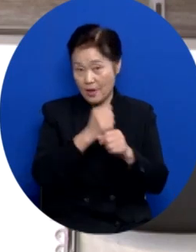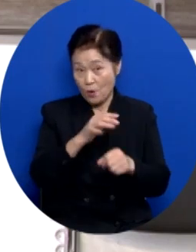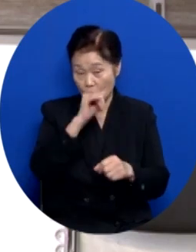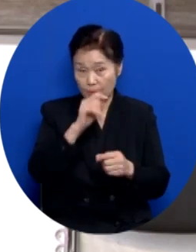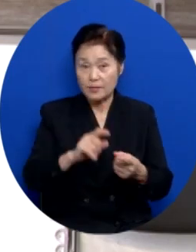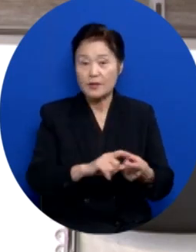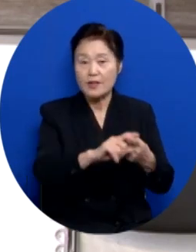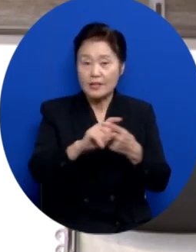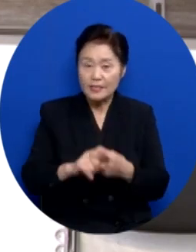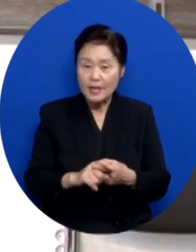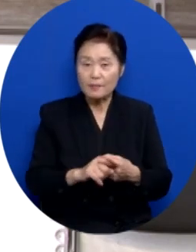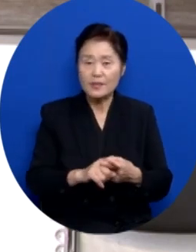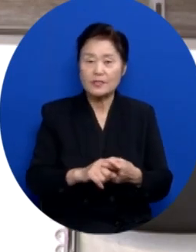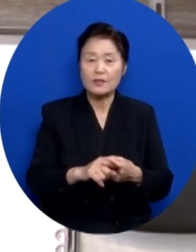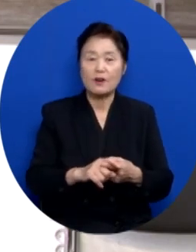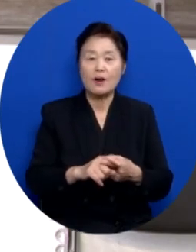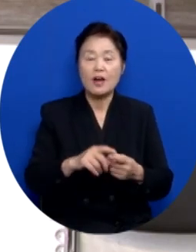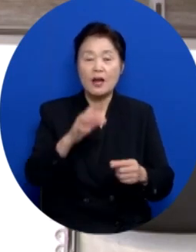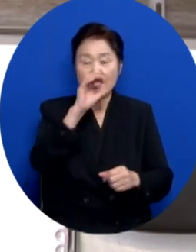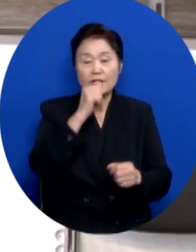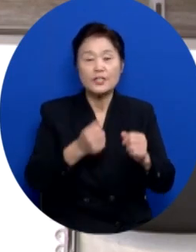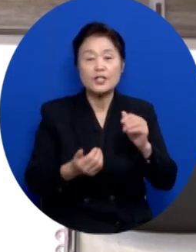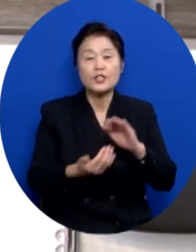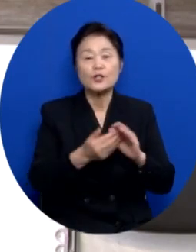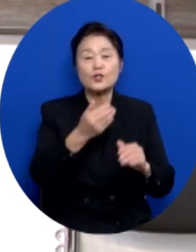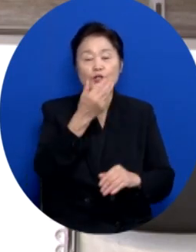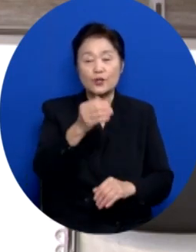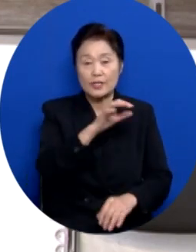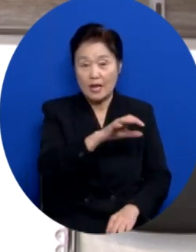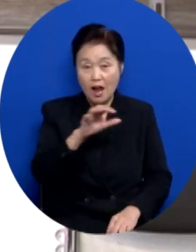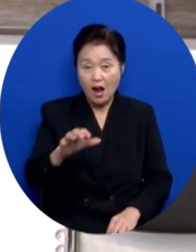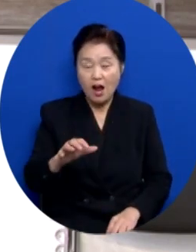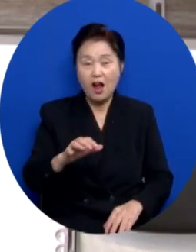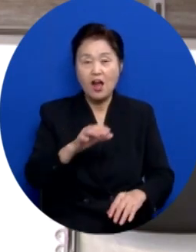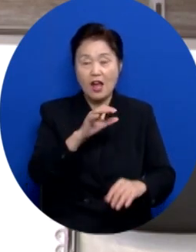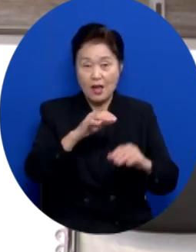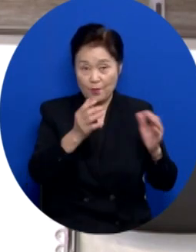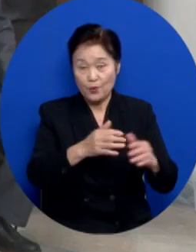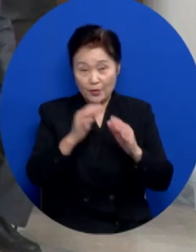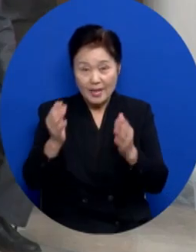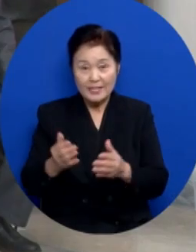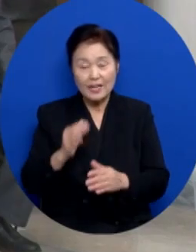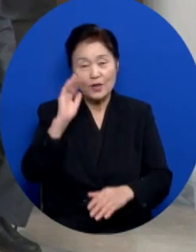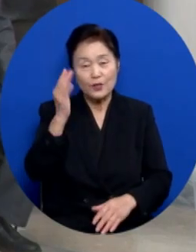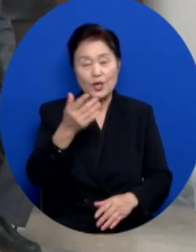협력하여 선을 이룰 수 있는 양기관이 될 수 있도록 최선을 다하겠습니다.